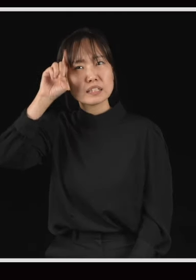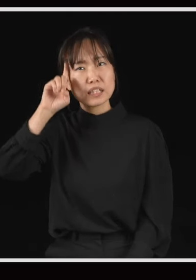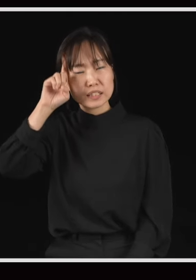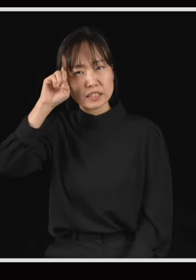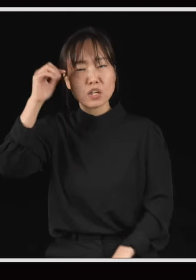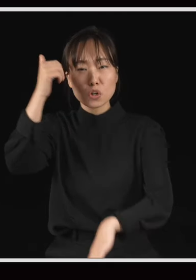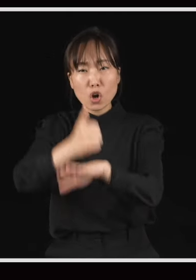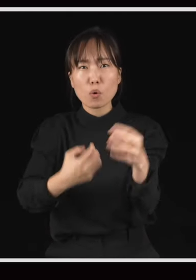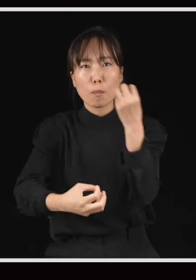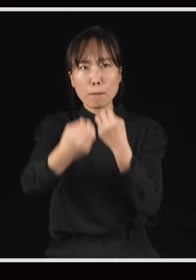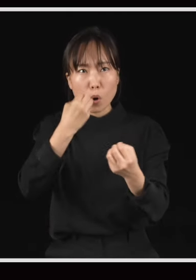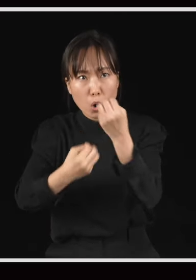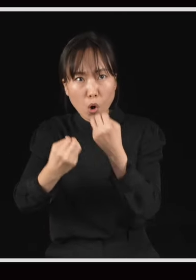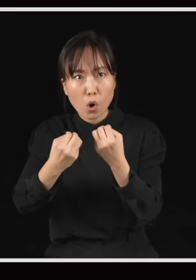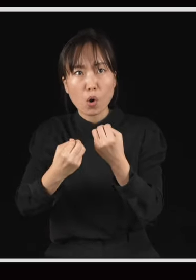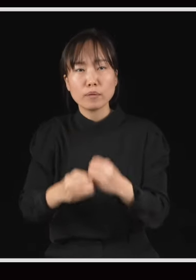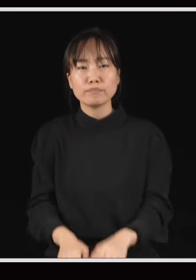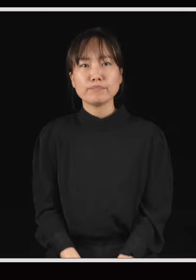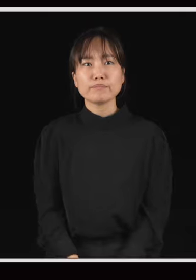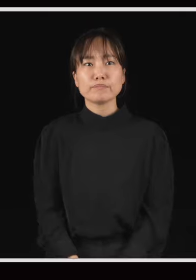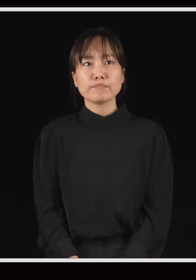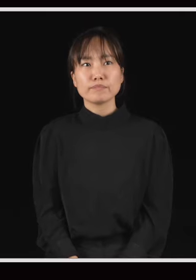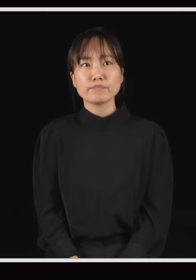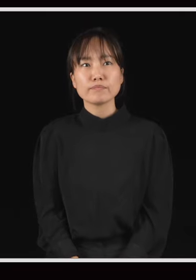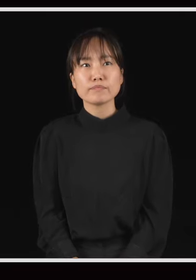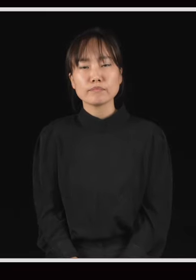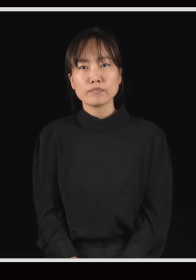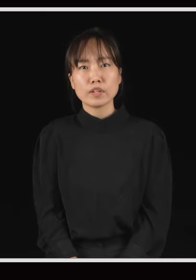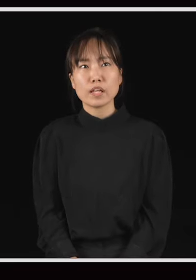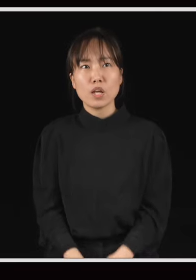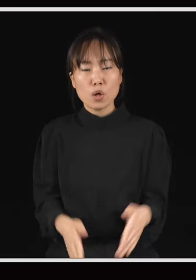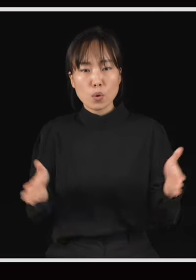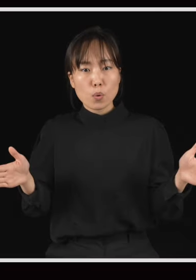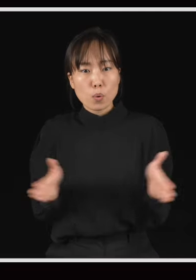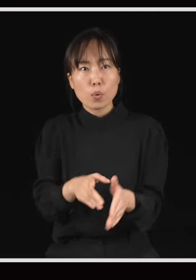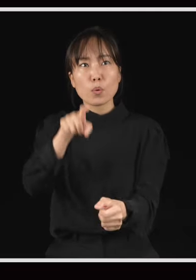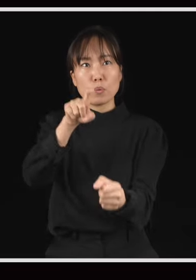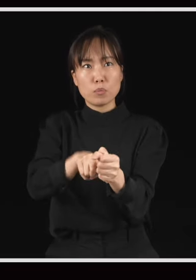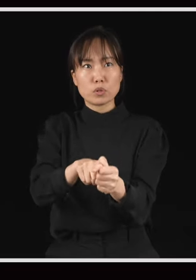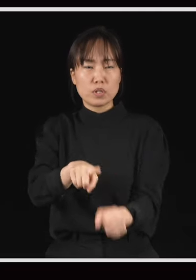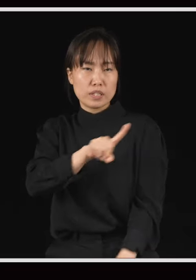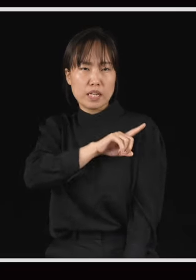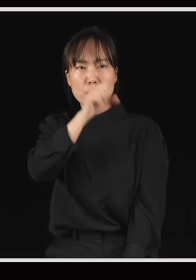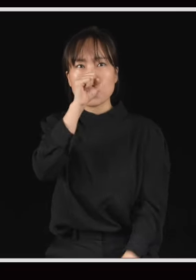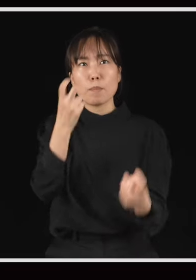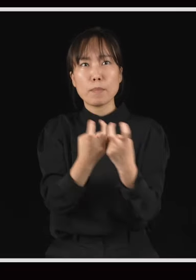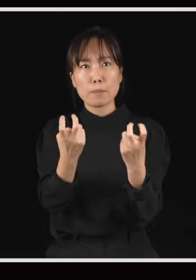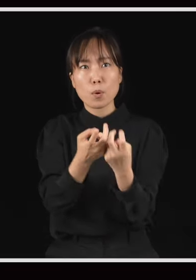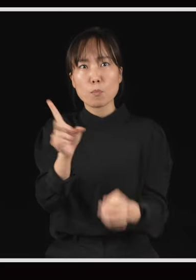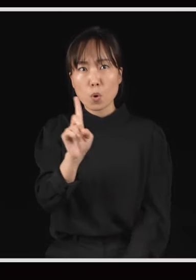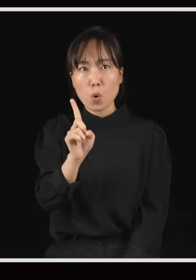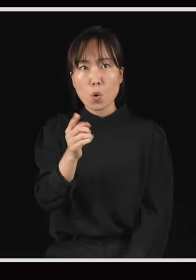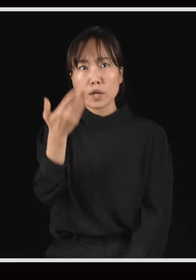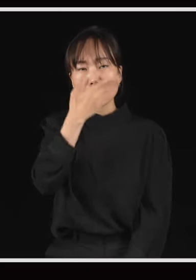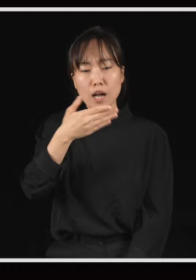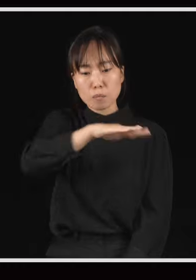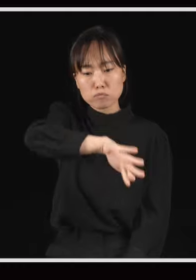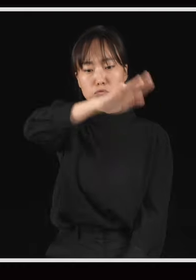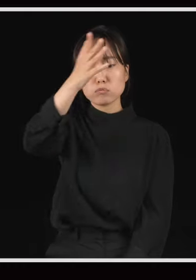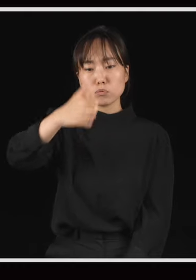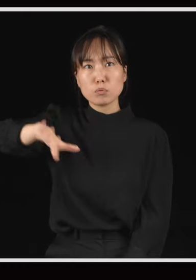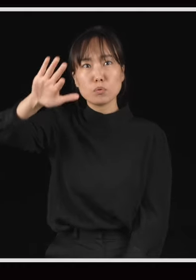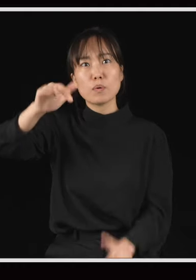이때 식탐이 생기게 됩니다. 그래서 이따 보여드리겠지만 우리가 다이어트를 하는데 제일 좋은 방법은 혈당 변동성을